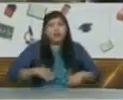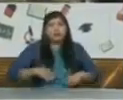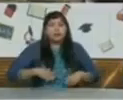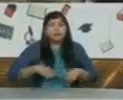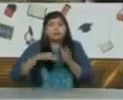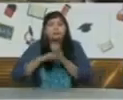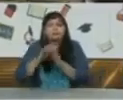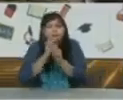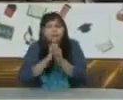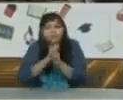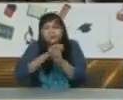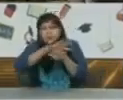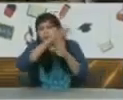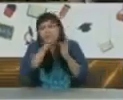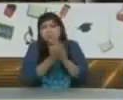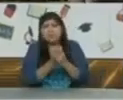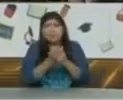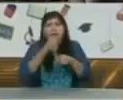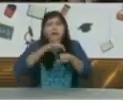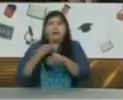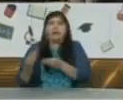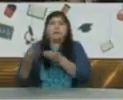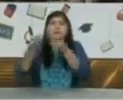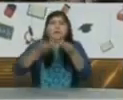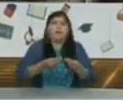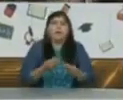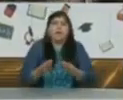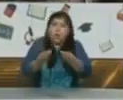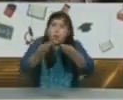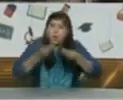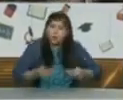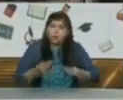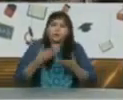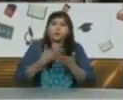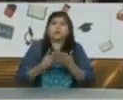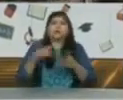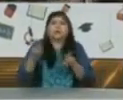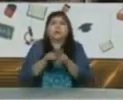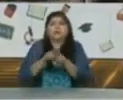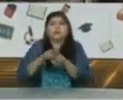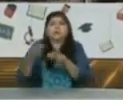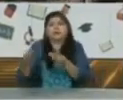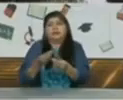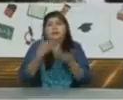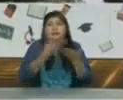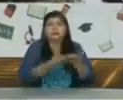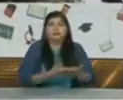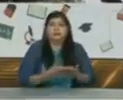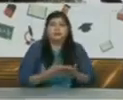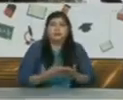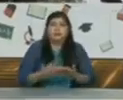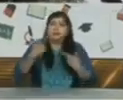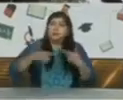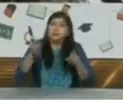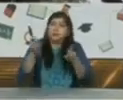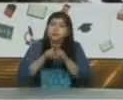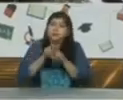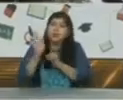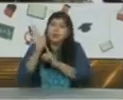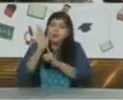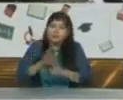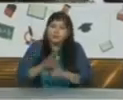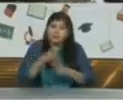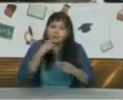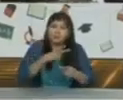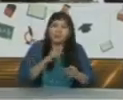का एक अवसर है, एक अपॉर्चुनिटी है, एक मौका है। उसे उसी रूप में लेना